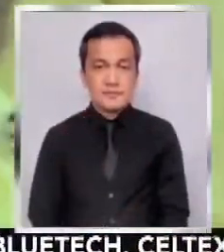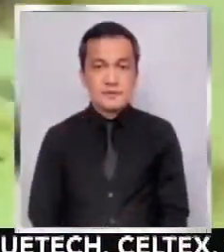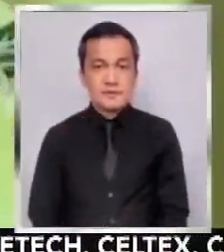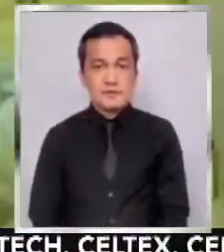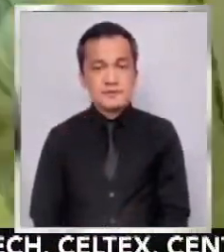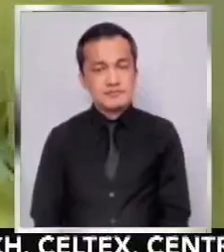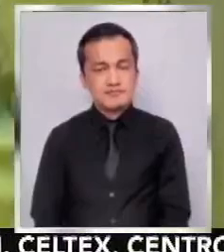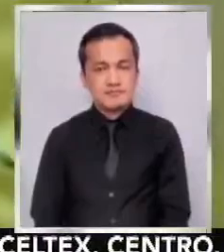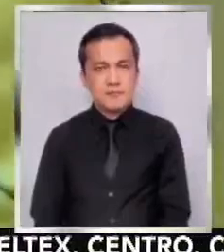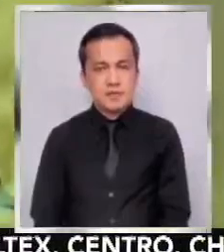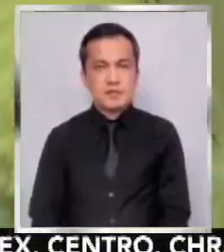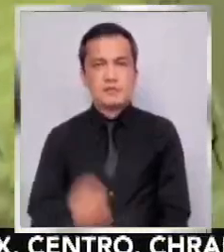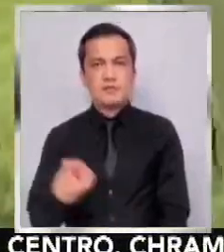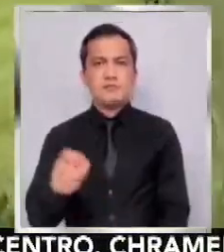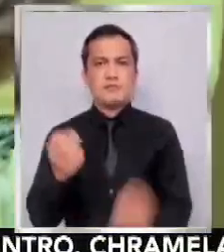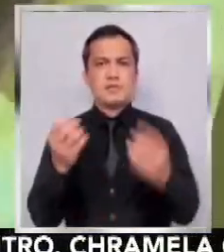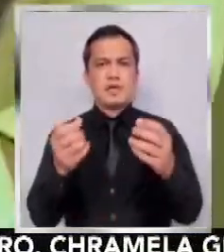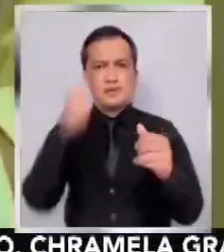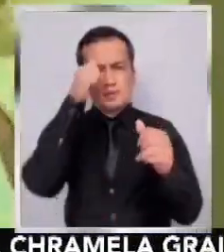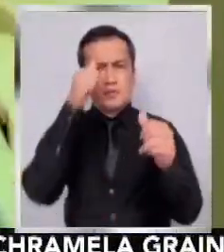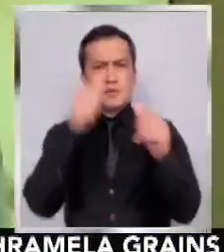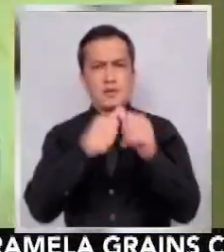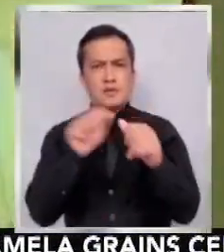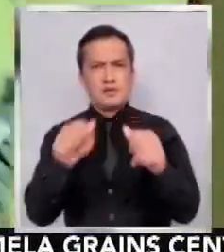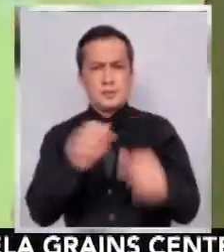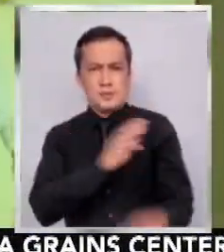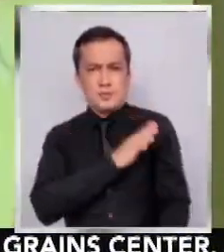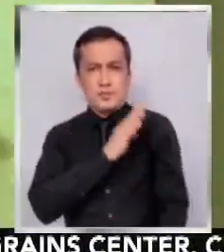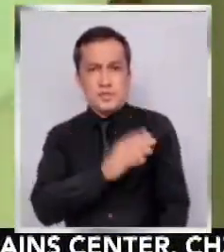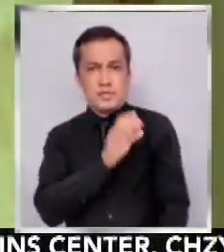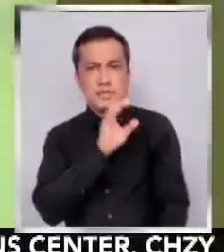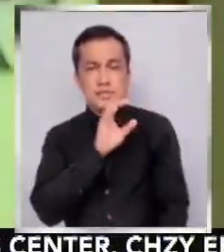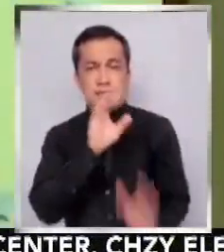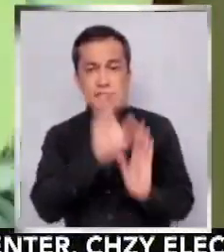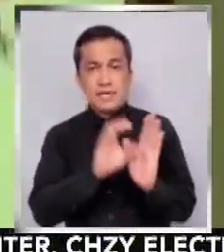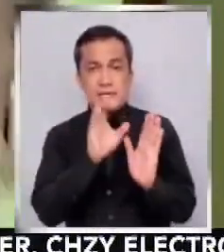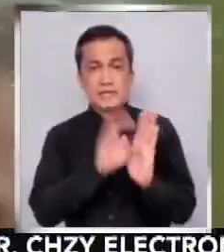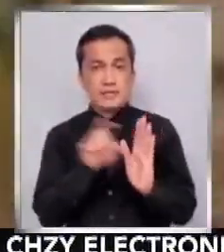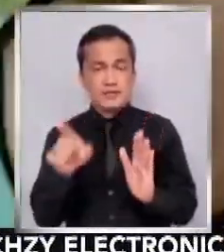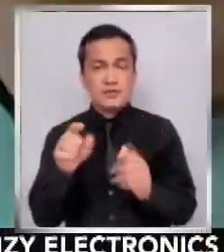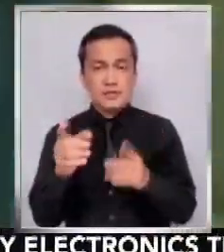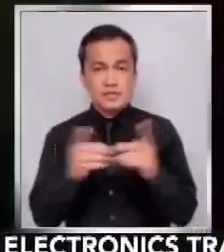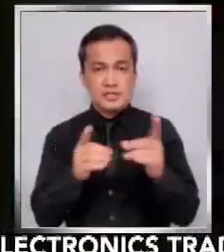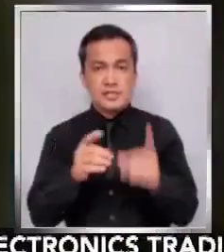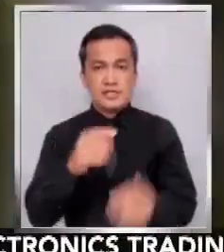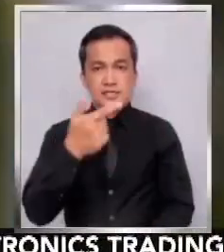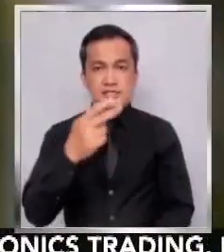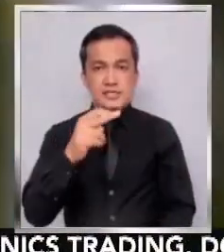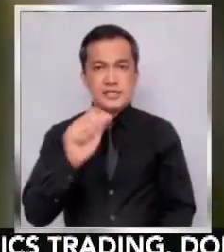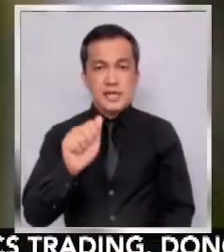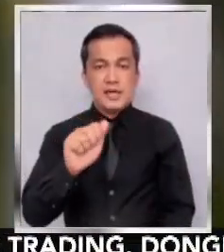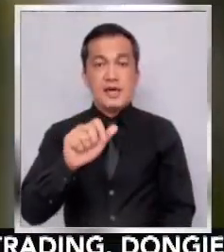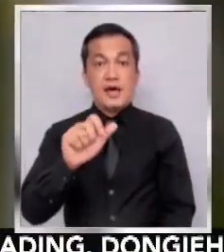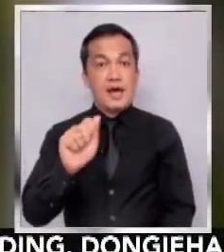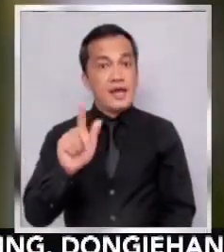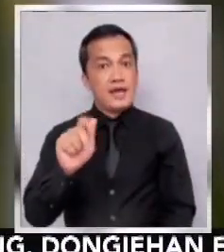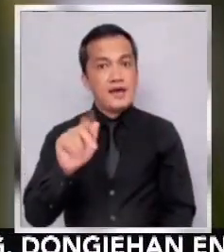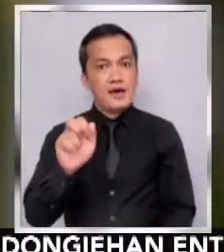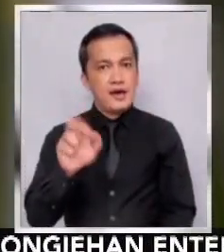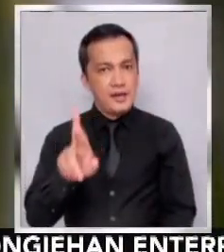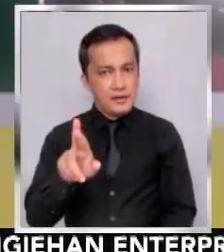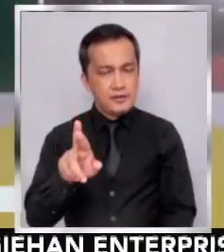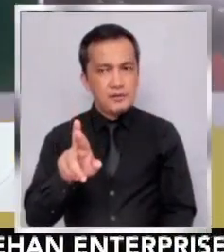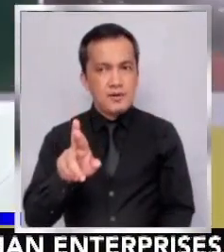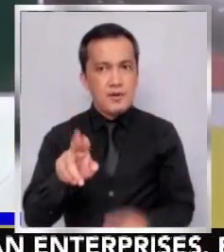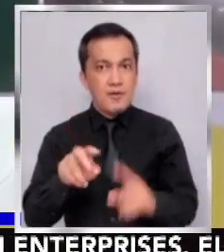Tumatak sa marami ang matapang na karakter na ginampanan doon ni Direk Gina Alahar. Pero